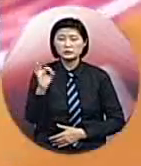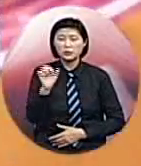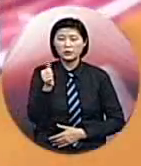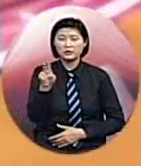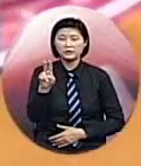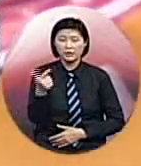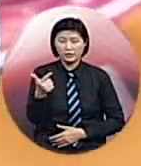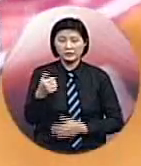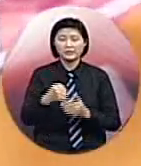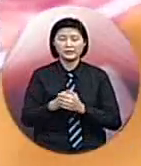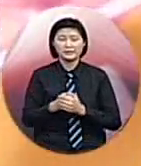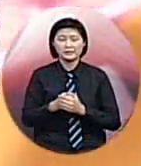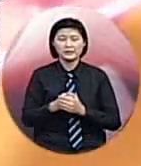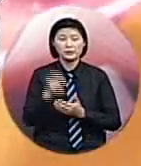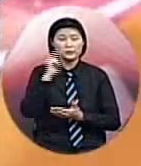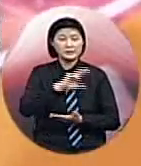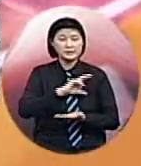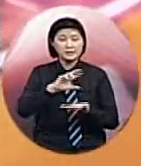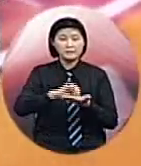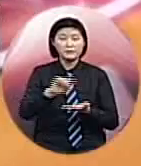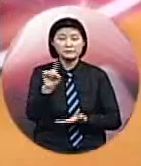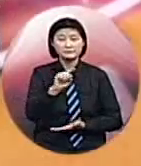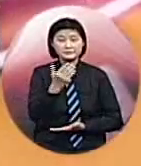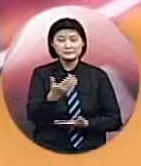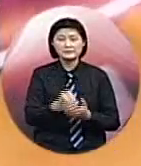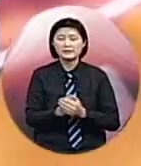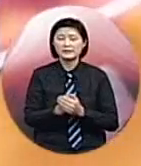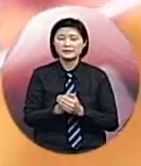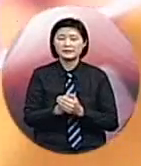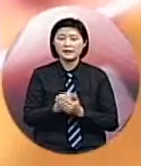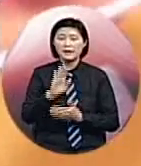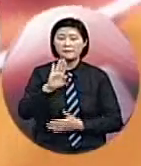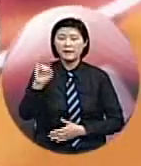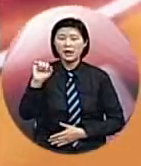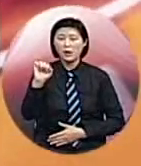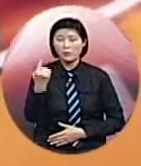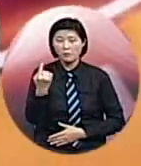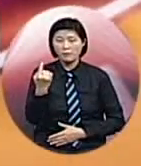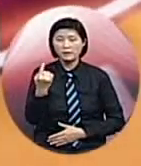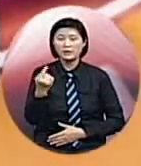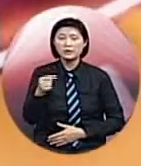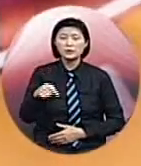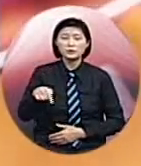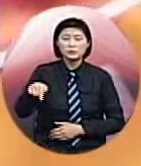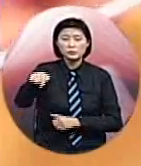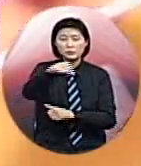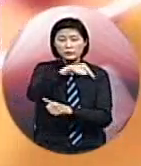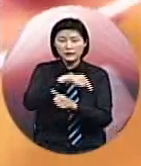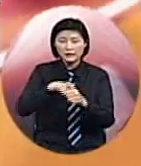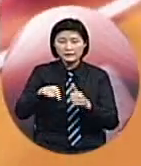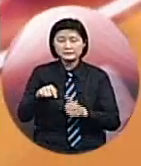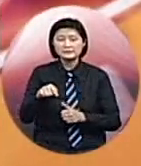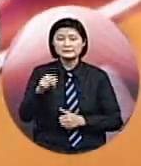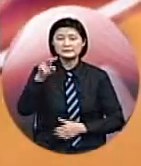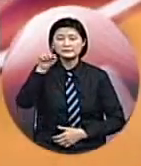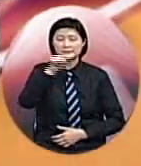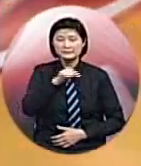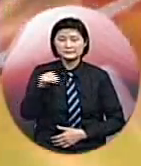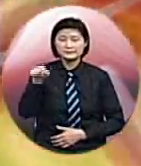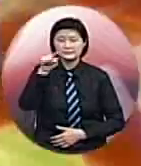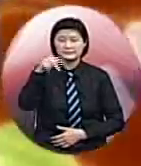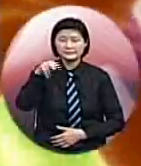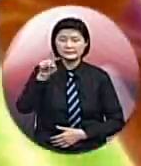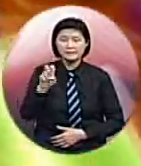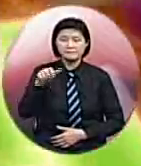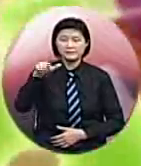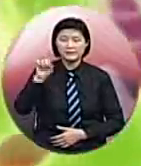네, 자, 오늘 불러주실 노래는요? 네, 배우 선생님 노래 돌아가는 삼각지 하겠습니다. 아우 좋은 삼각지.